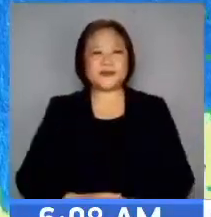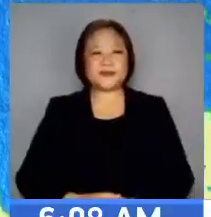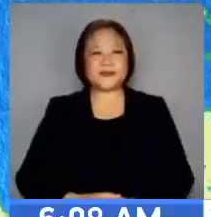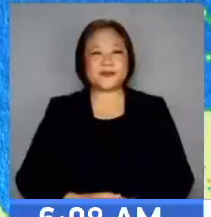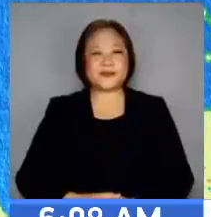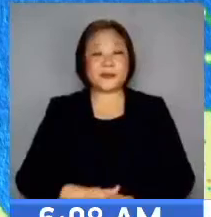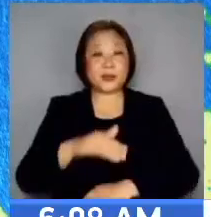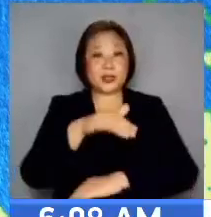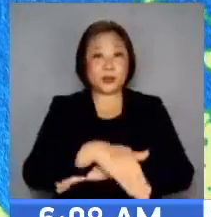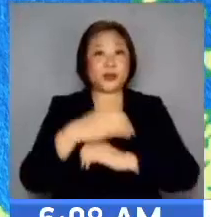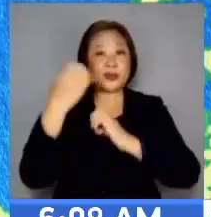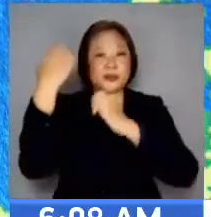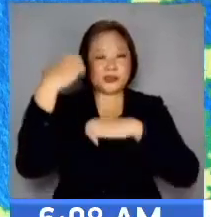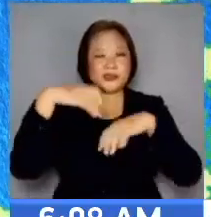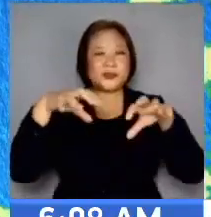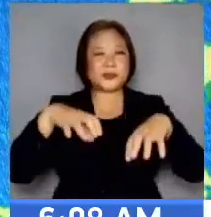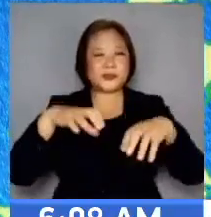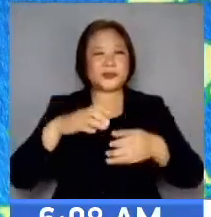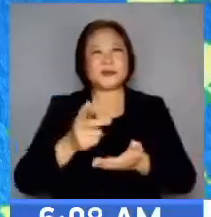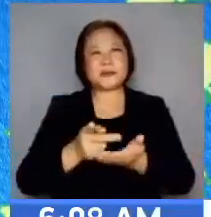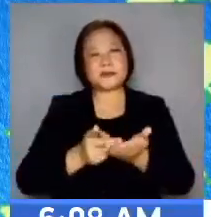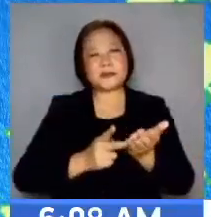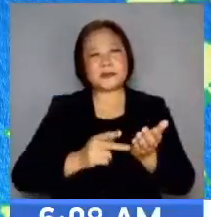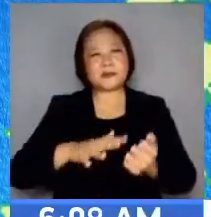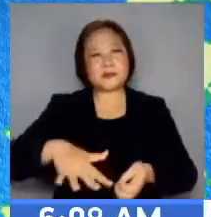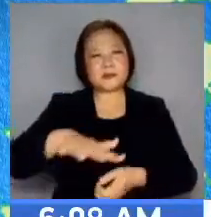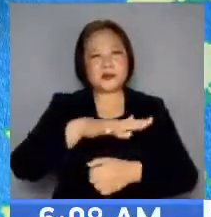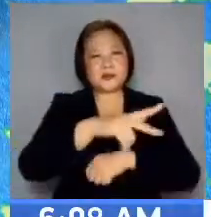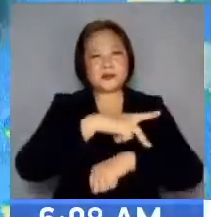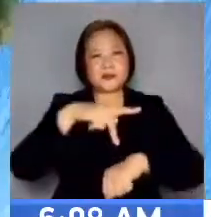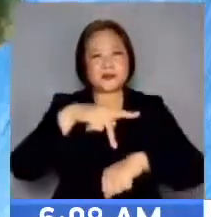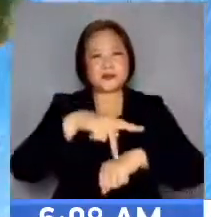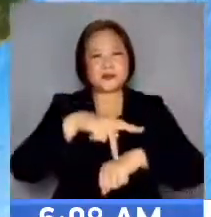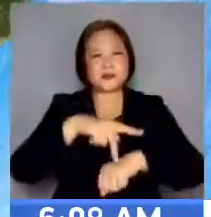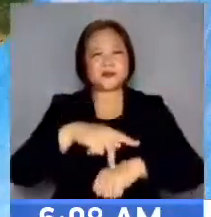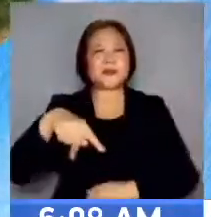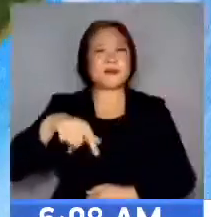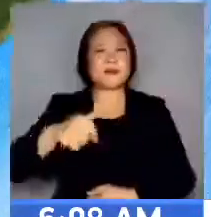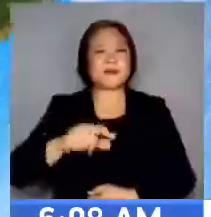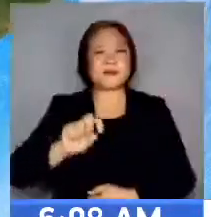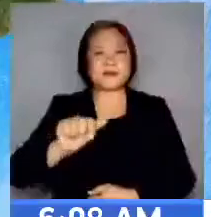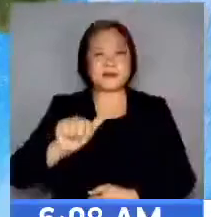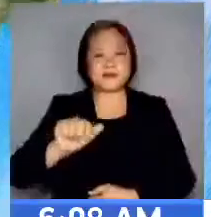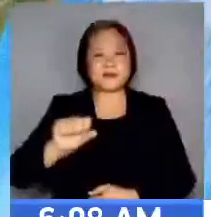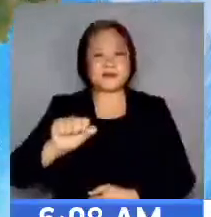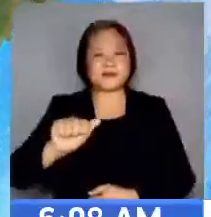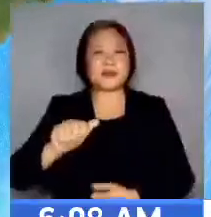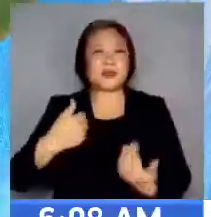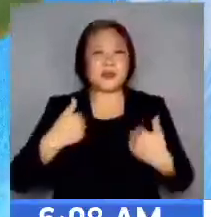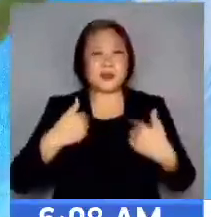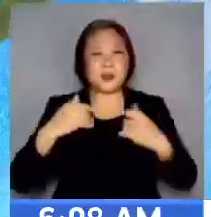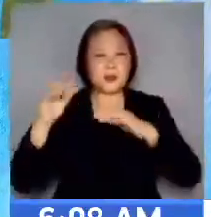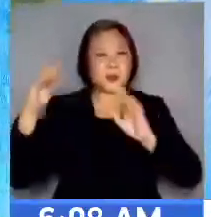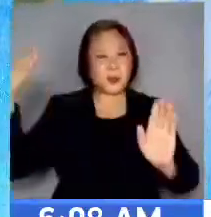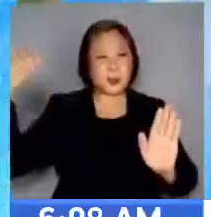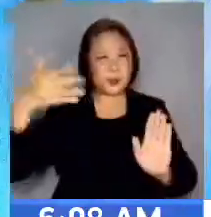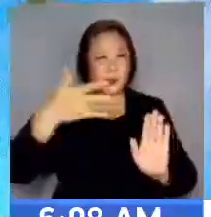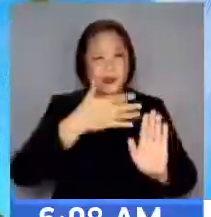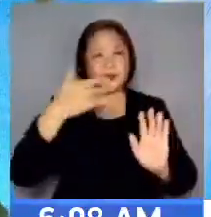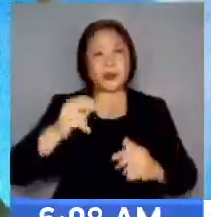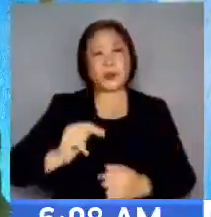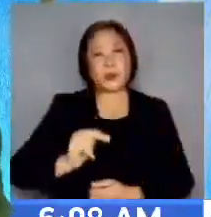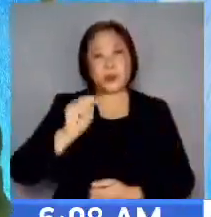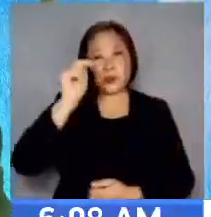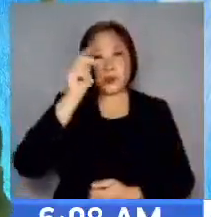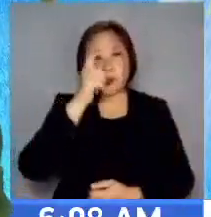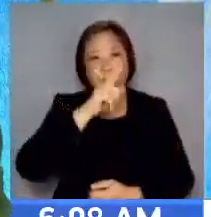iba pang panig ng bansa. Ayon sa pag-asa, apektado ng hanging amihan ang Northern Luzon habang shear line ang